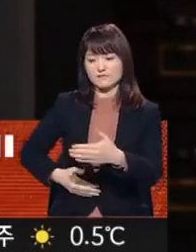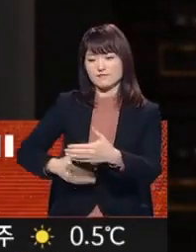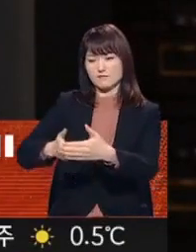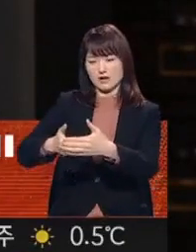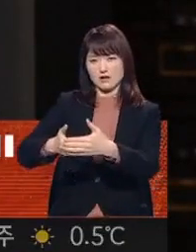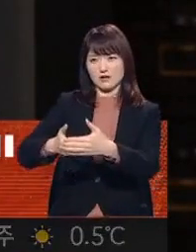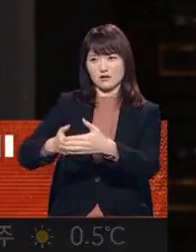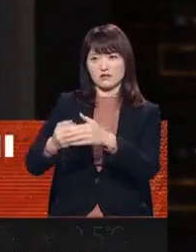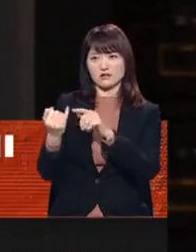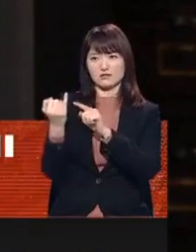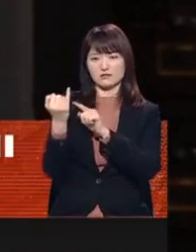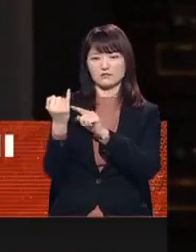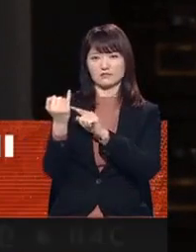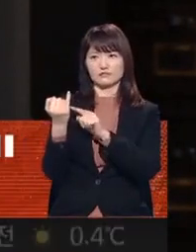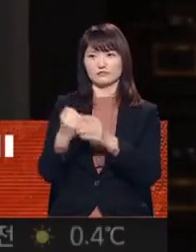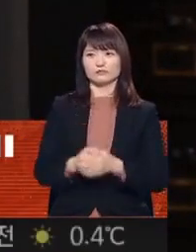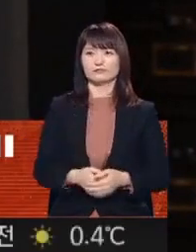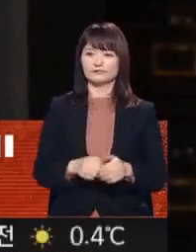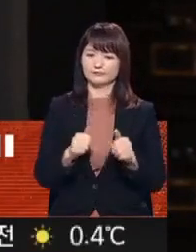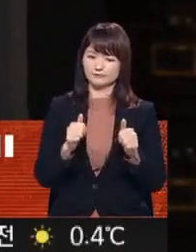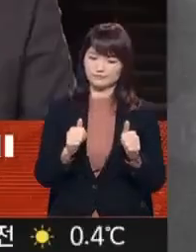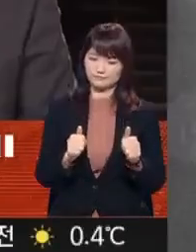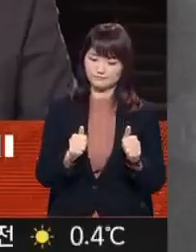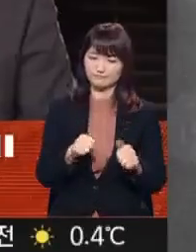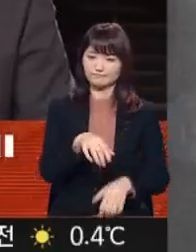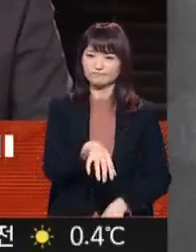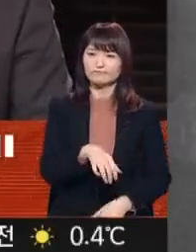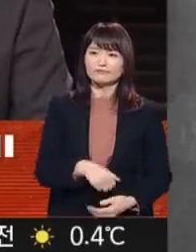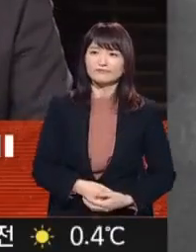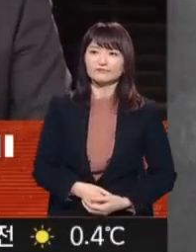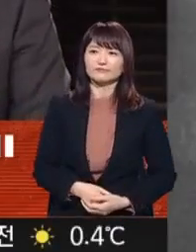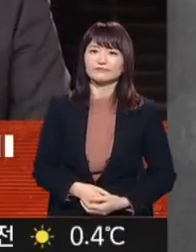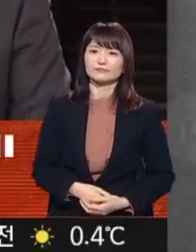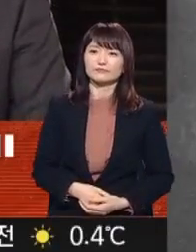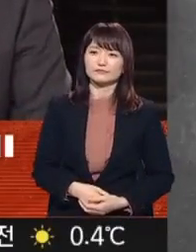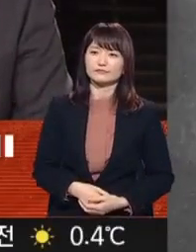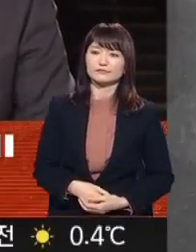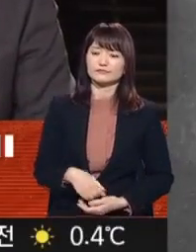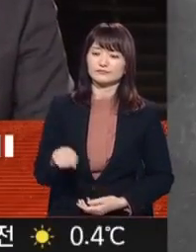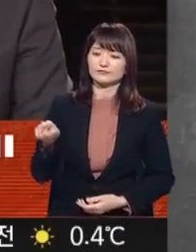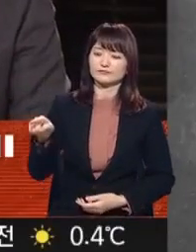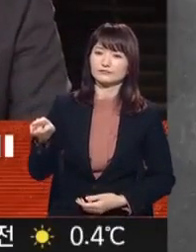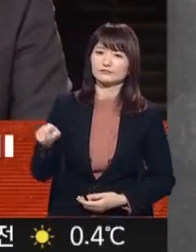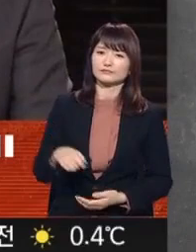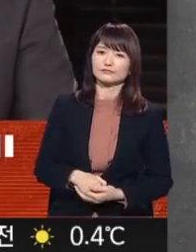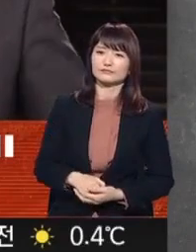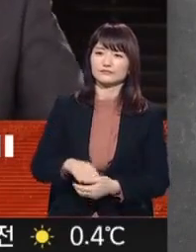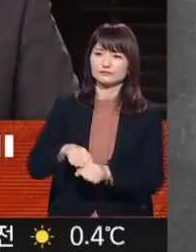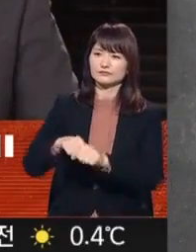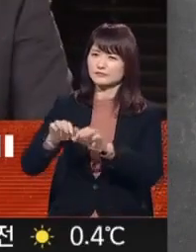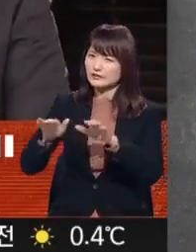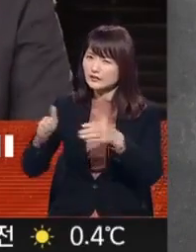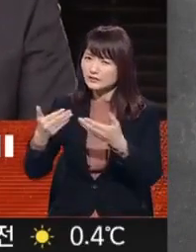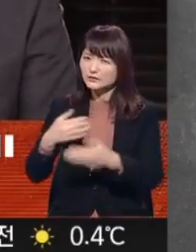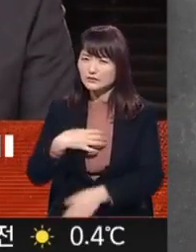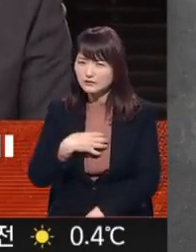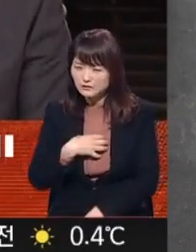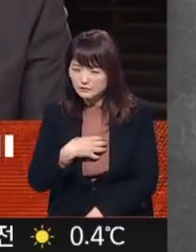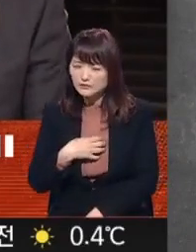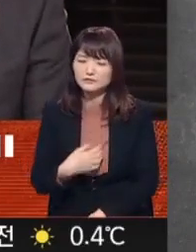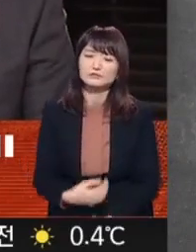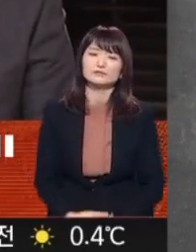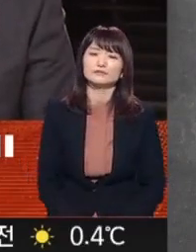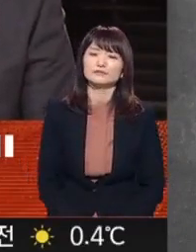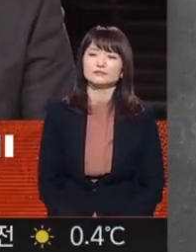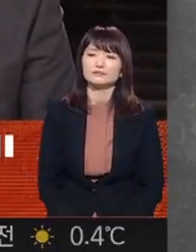또 임신부가 하다 보니까 법원에서 그래 뭐 오케이 이런 걸 지금 또 우려하고 계십니다 그러니까요